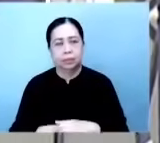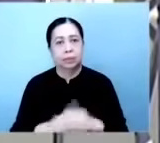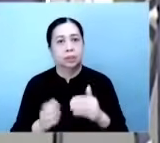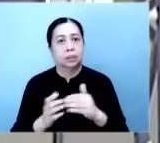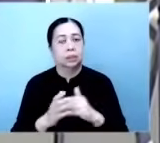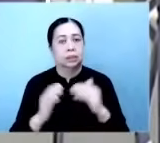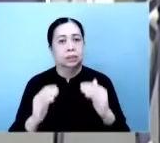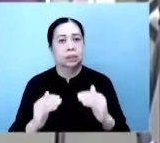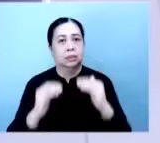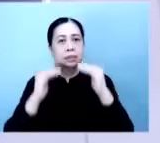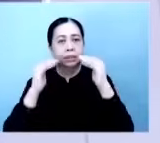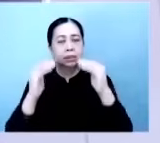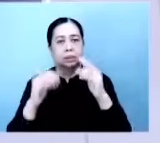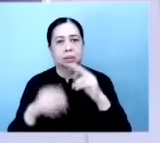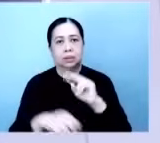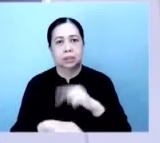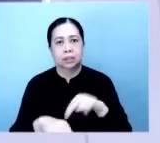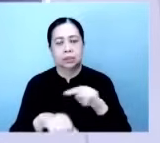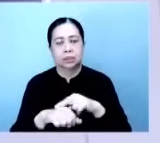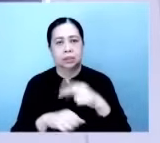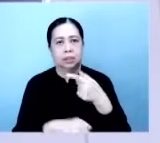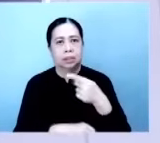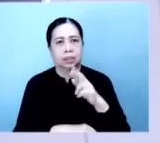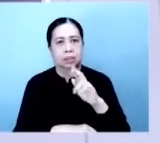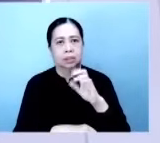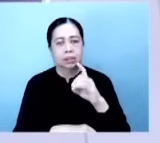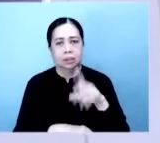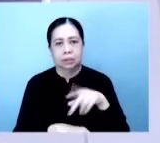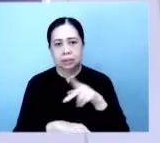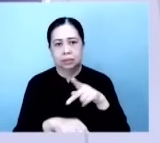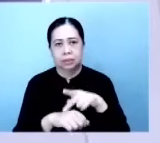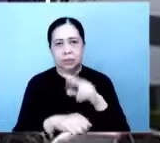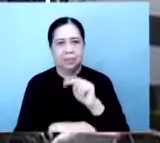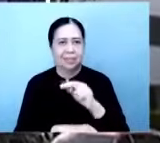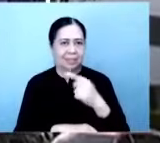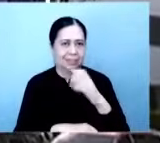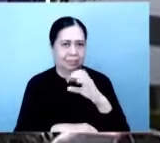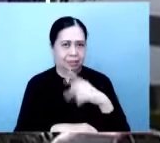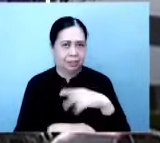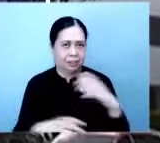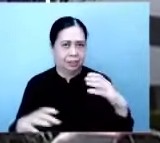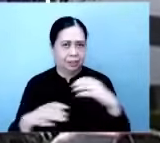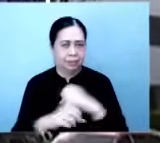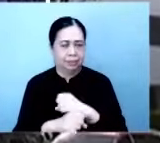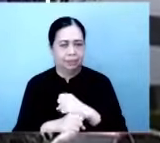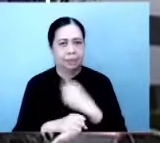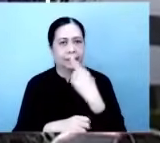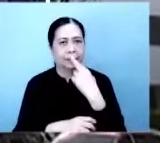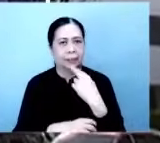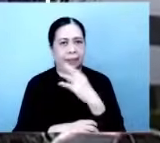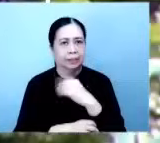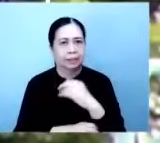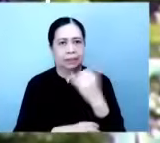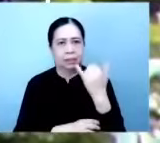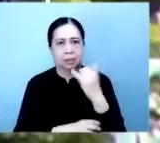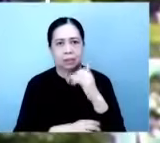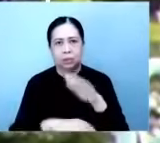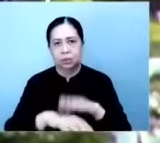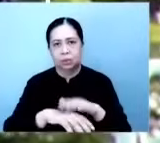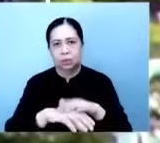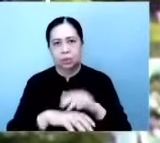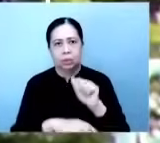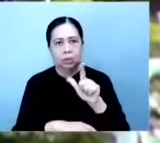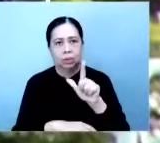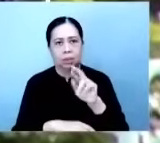kanina ng National Grid Corporation of the Philippines o NGCP ang red at yellow alert sa Luzon at Visayas